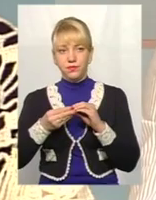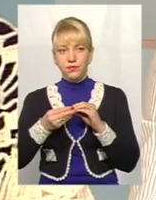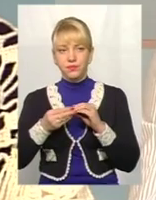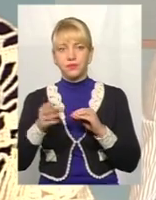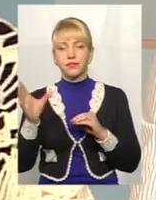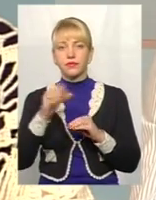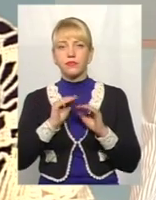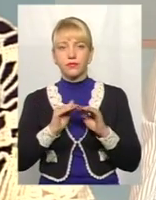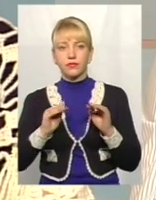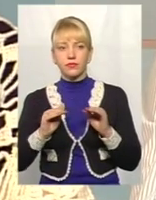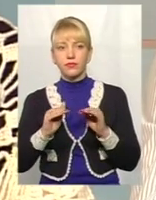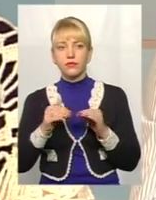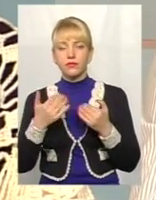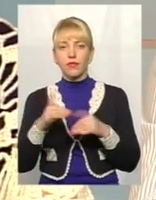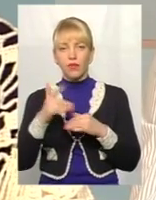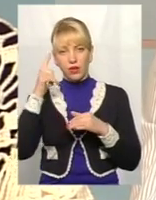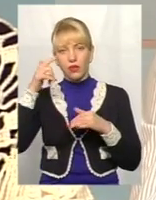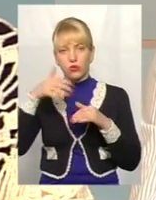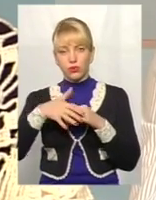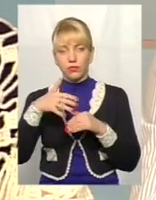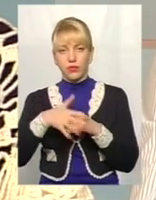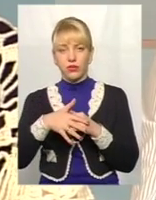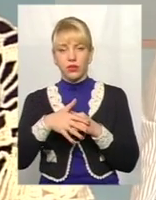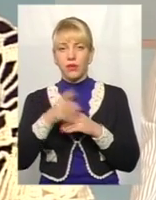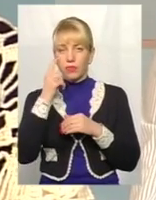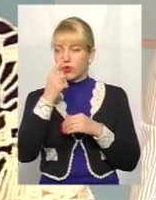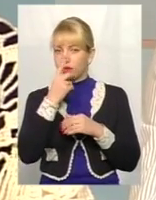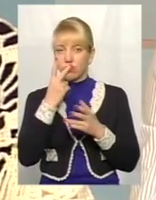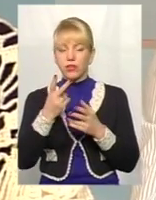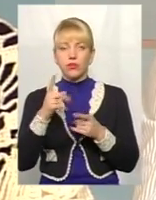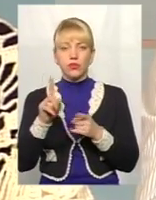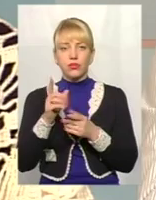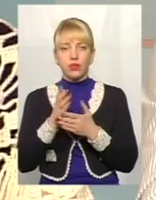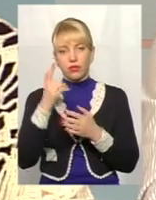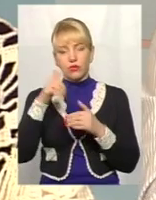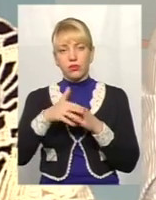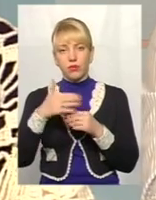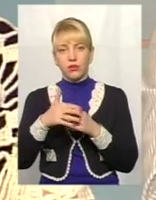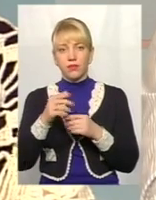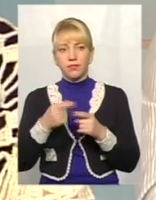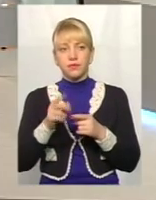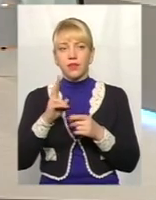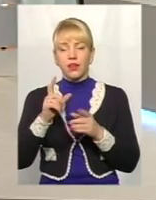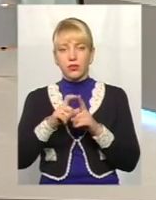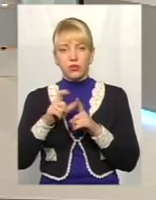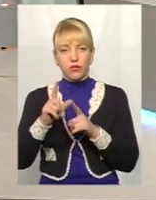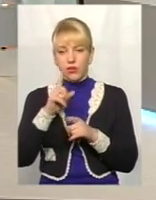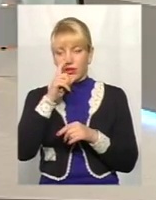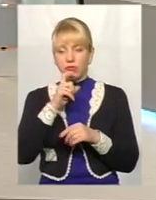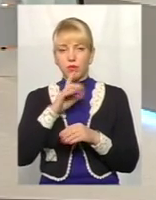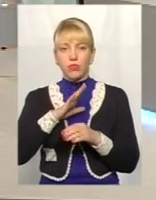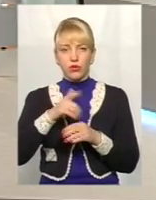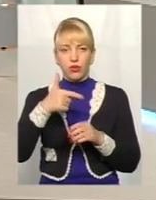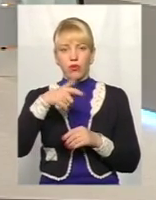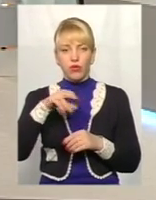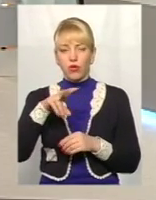діти, в їхніх очах бачиться вже розуміння. Хоча б розуміння того, що є слово, яке було їм невідомо раніше, Голокост,